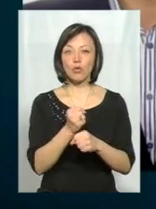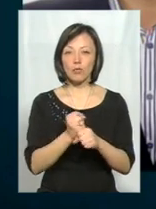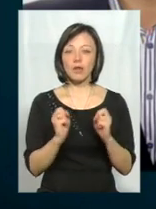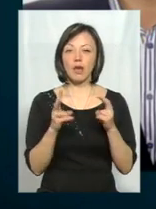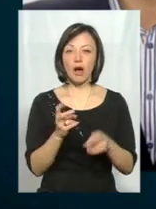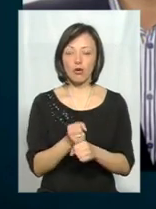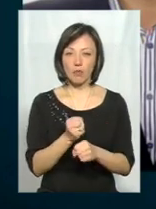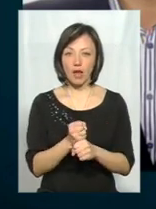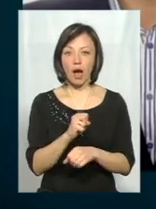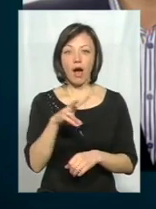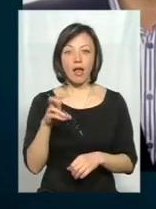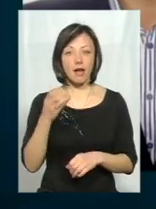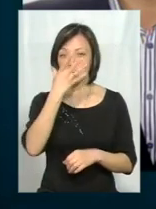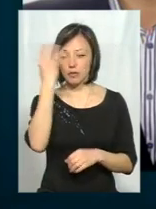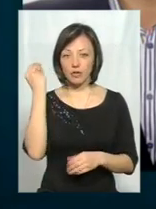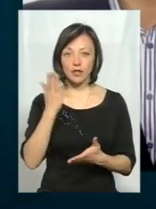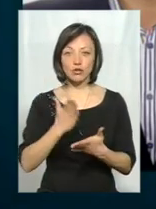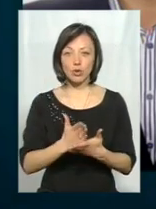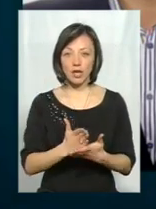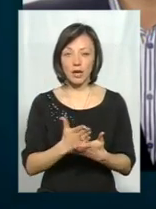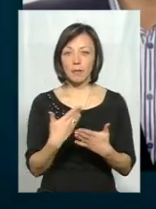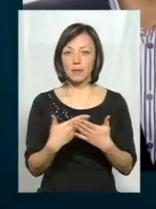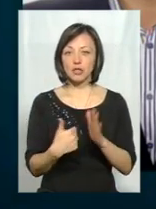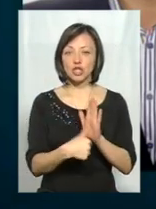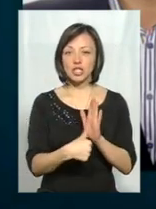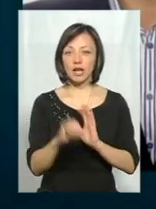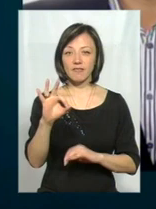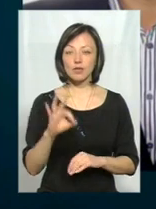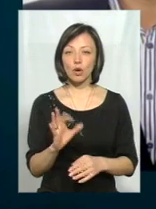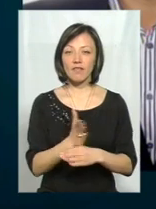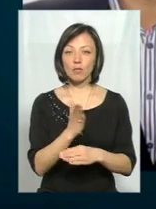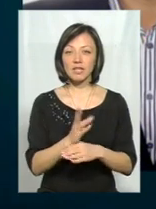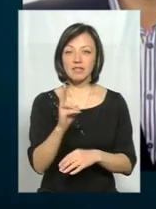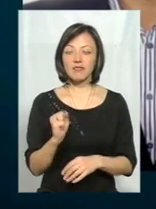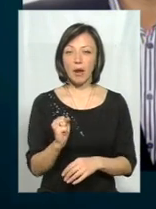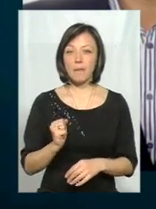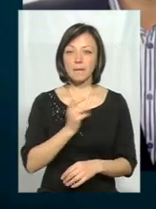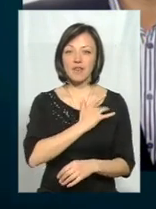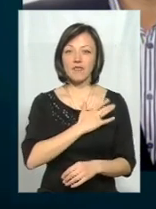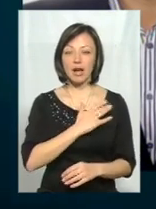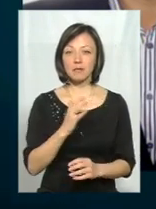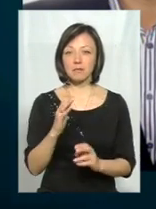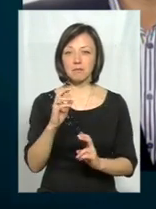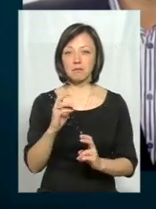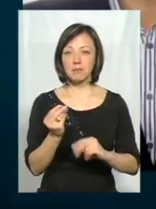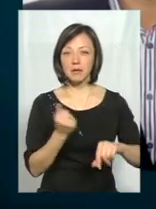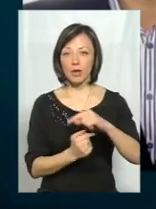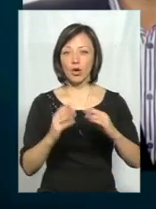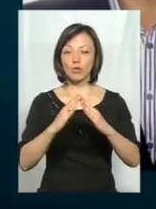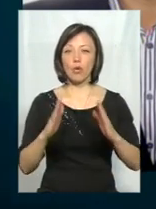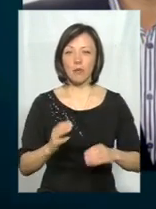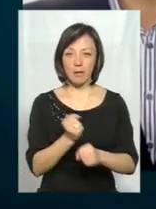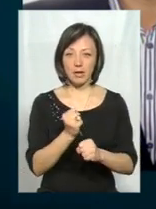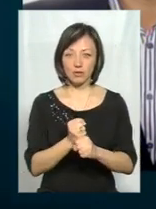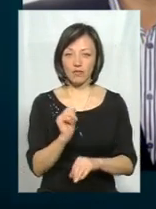як воно робить ще. Але не забувайте, що є десь приблизно 60% виробництва приватних підприємців, які працюють вдома на коліні.